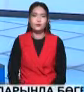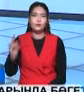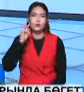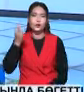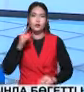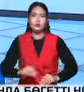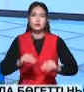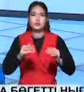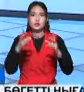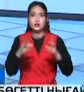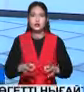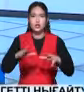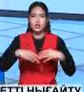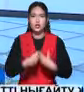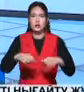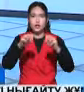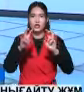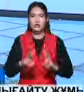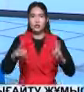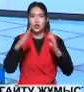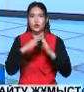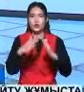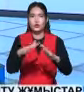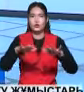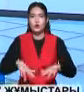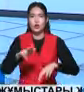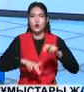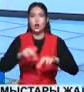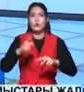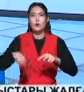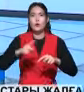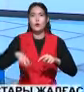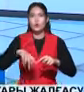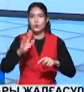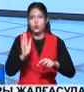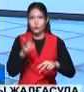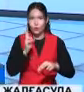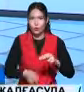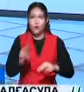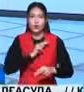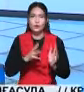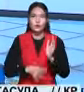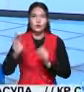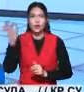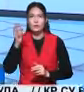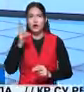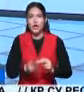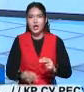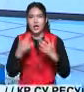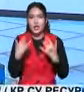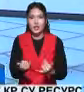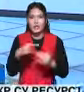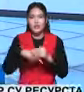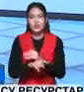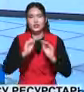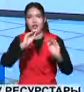Павлодарда тасқыннан зардап шеккен отбасыларға арналған үйлердің құрылысы аяқталуға жақын, жұмыстың 90% біткен. Енді тек